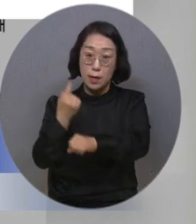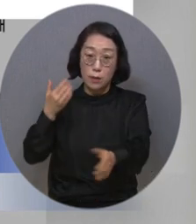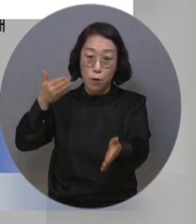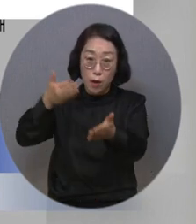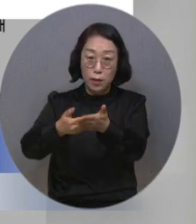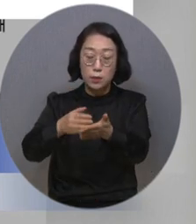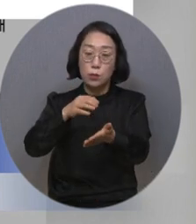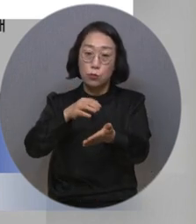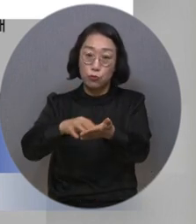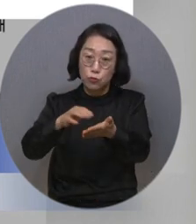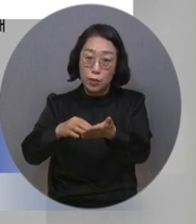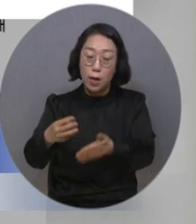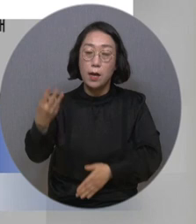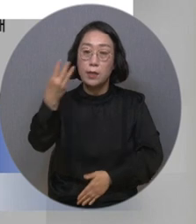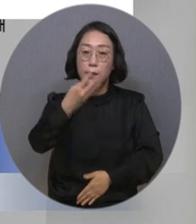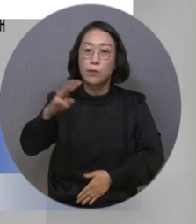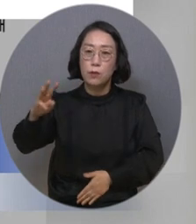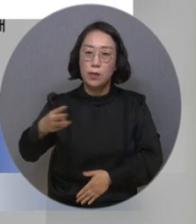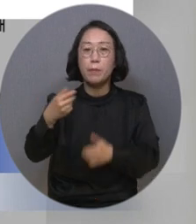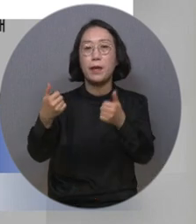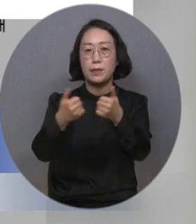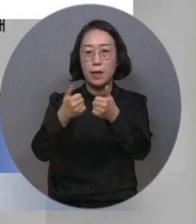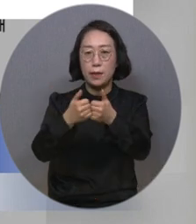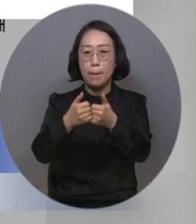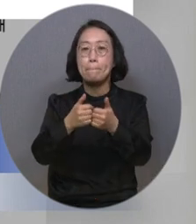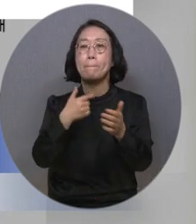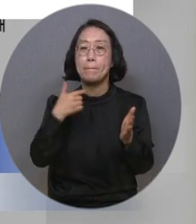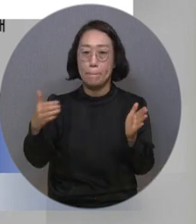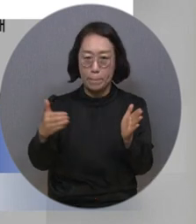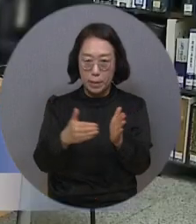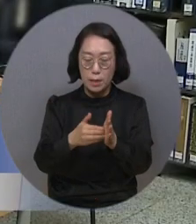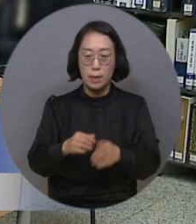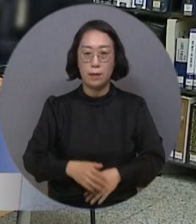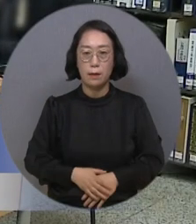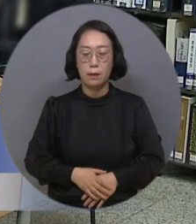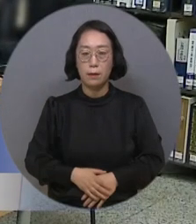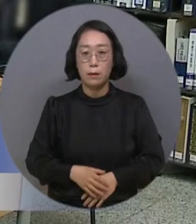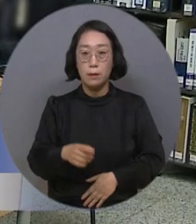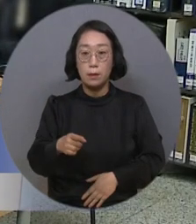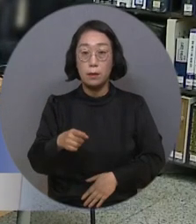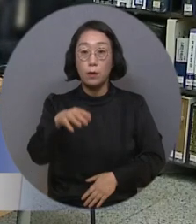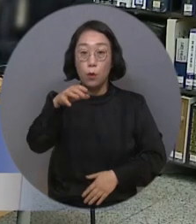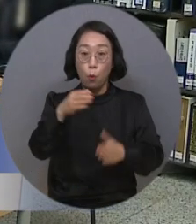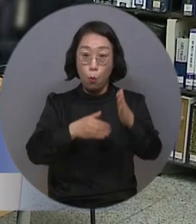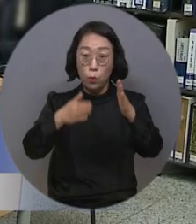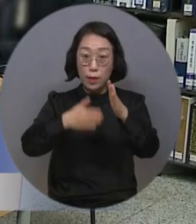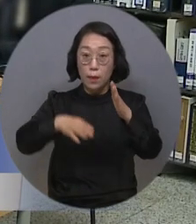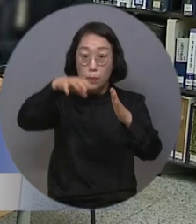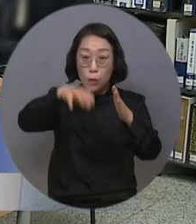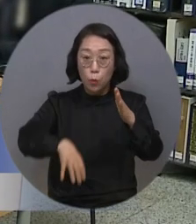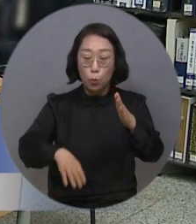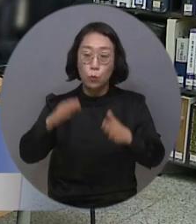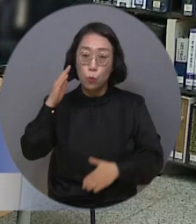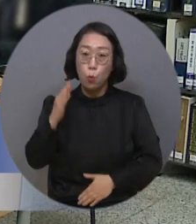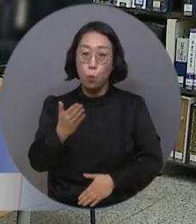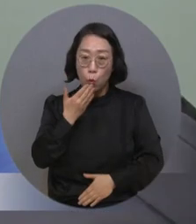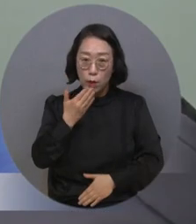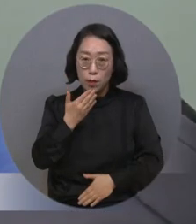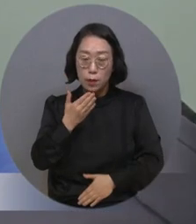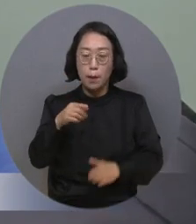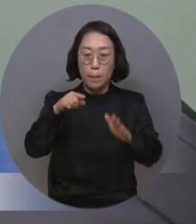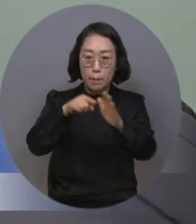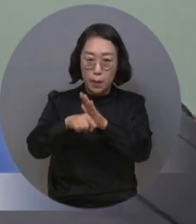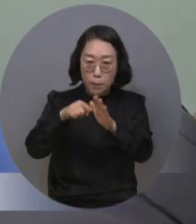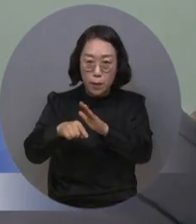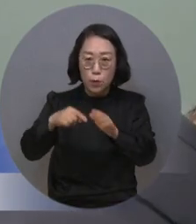3,300여 건의 상담을 진행했다고 설명했습니다 한편 공단은 청각 언어장애인이 자주 이용하는